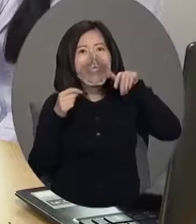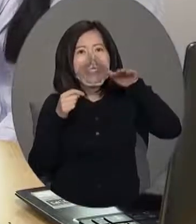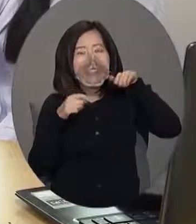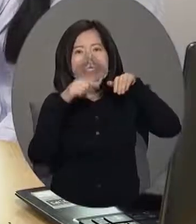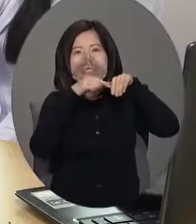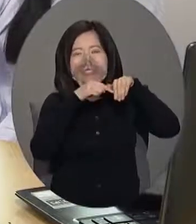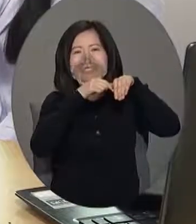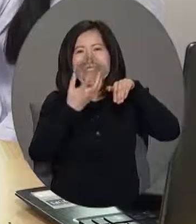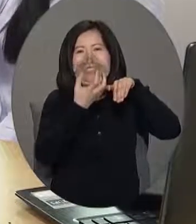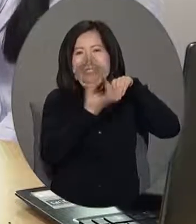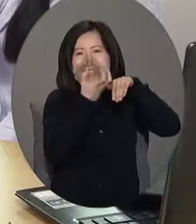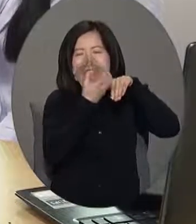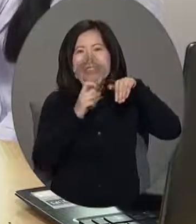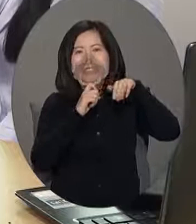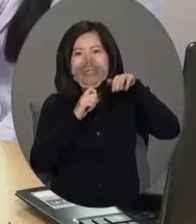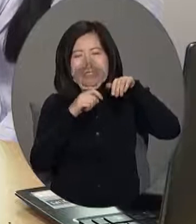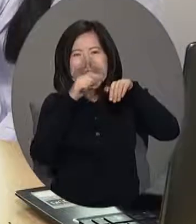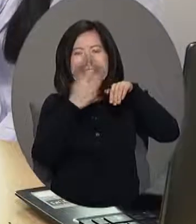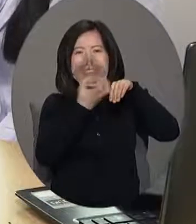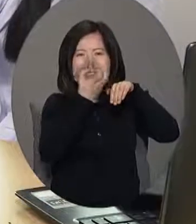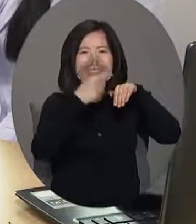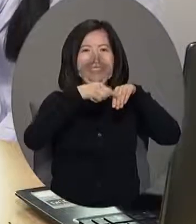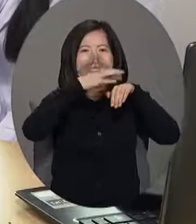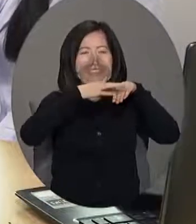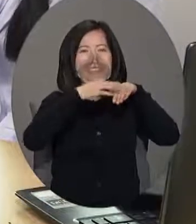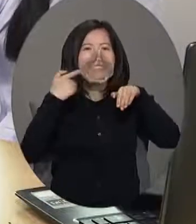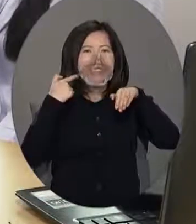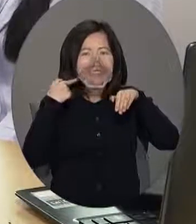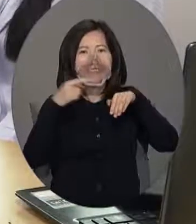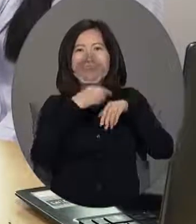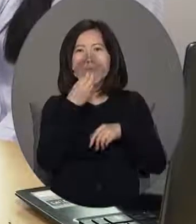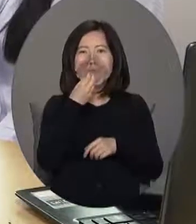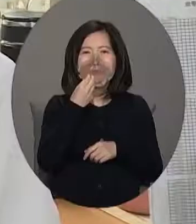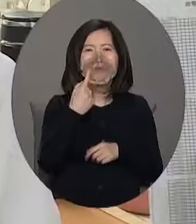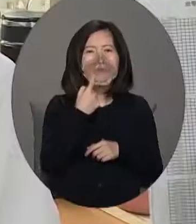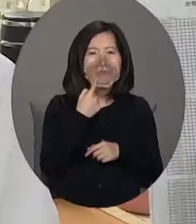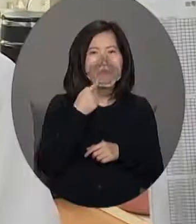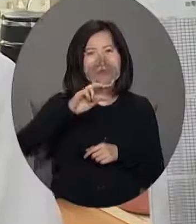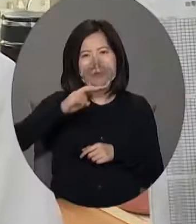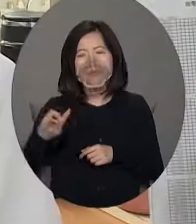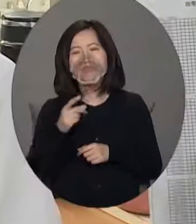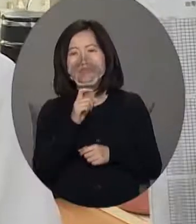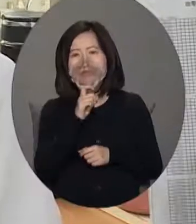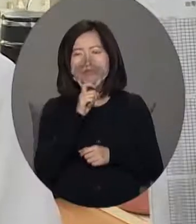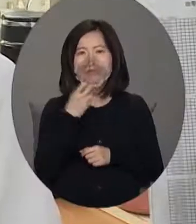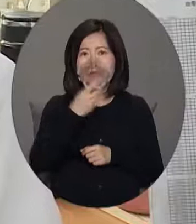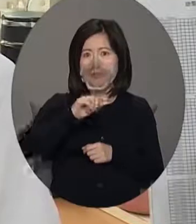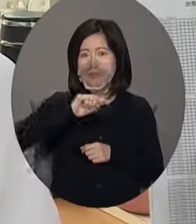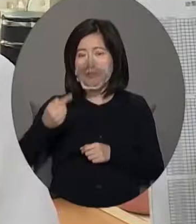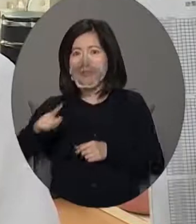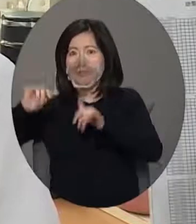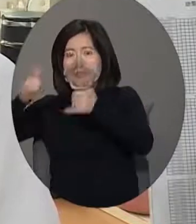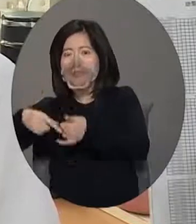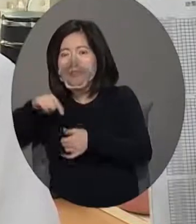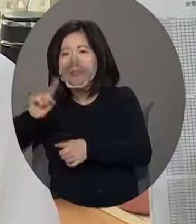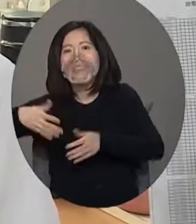系好唔舒服，好兴啦。好厲害蟹啦，食嘢嘅口味亦都係轉變咗。另外咧，我哋都遇到一例咧，就比較輕